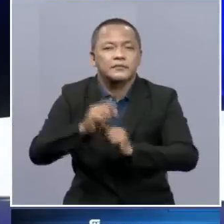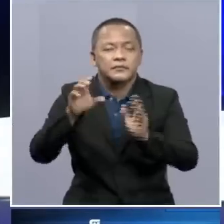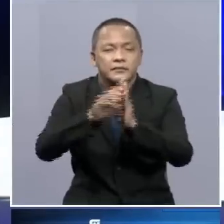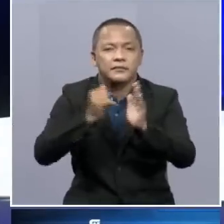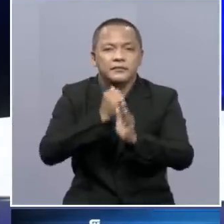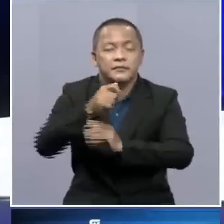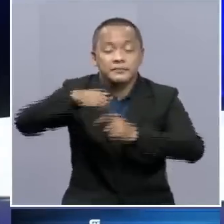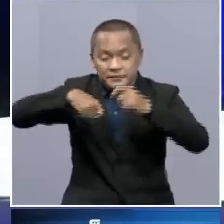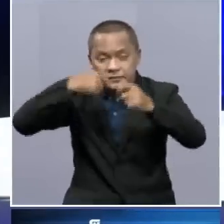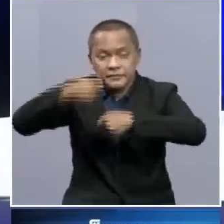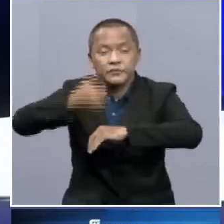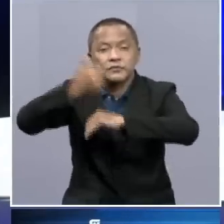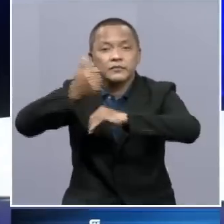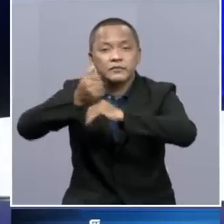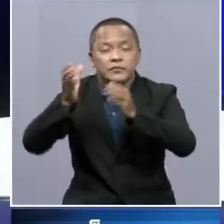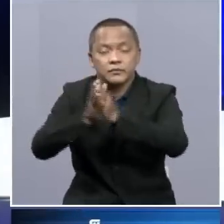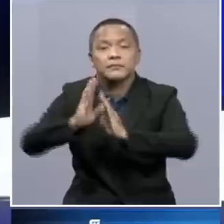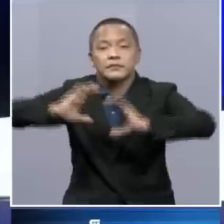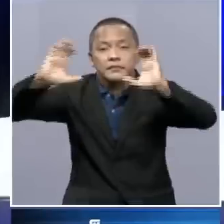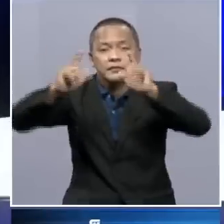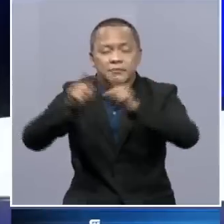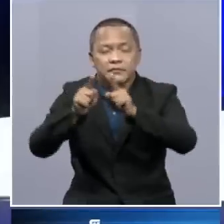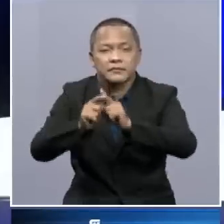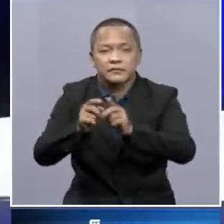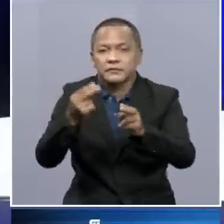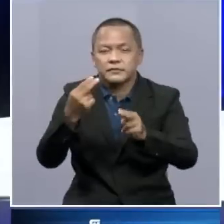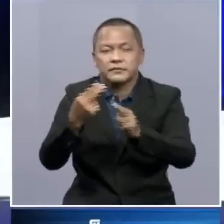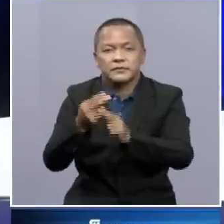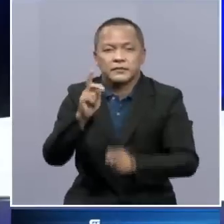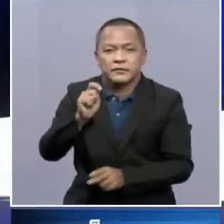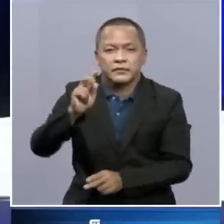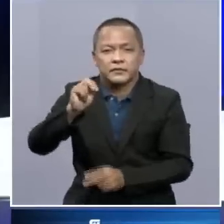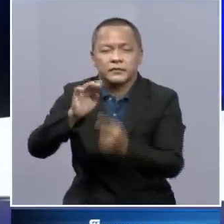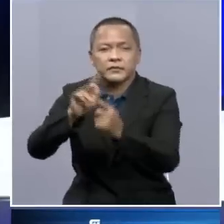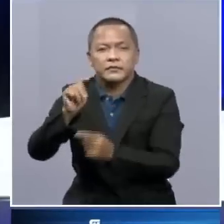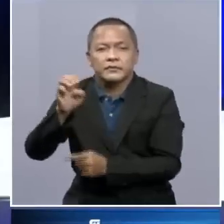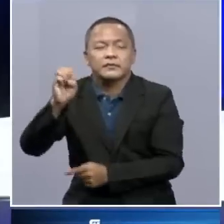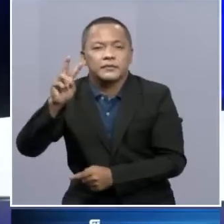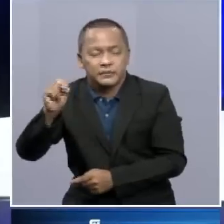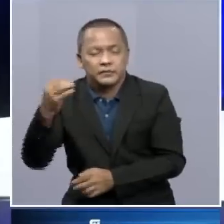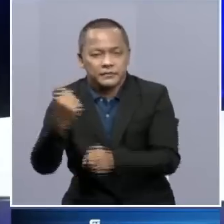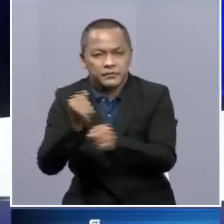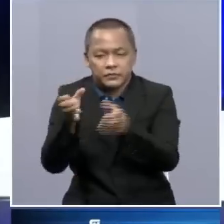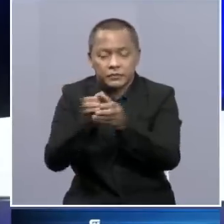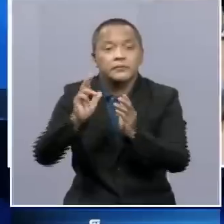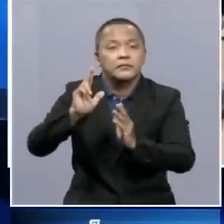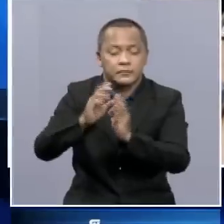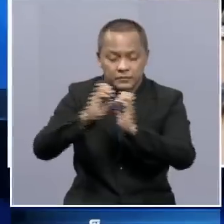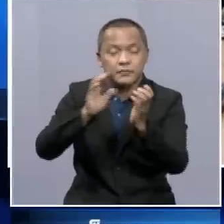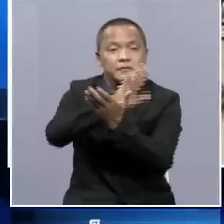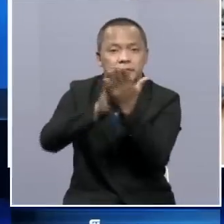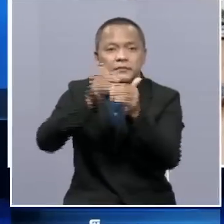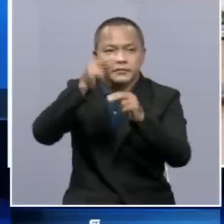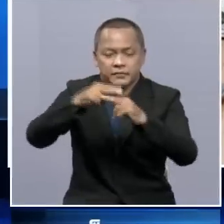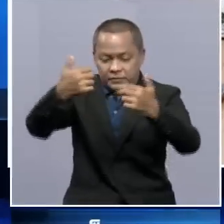ไปกินข้าวกับหัวหน้าพรรคร่วมรัฐบาล อย่างเสี่ยหนูค่ะคุณอนุทินชาญวีรกูลแล้วก็มีคนของพรรคภูมิใจไทยไปนั่งกินข้าวด้วย